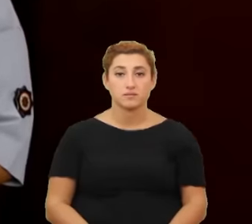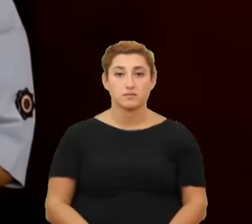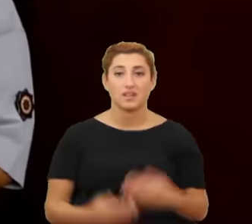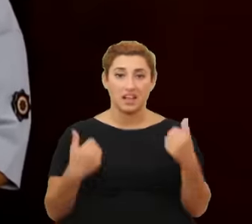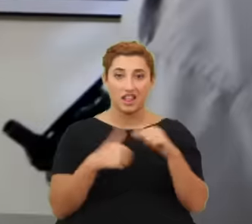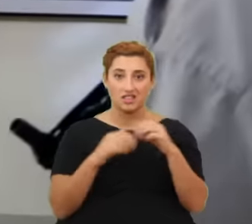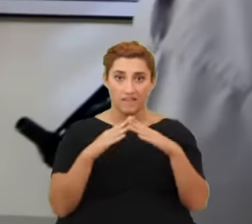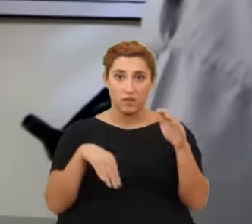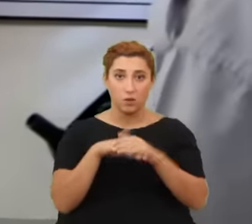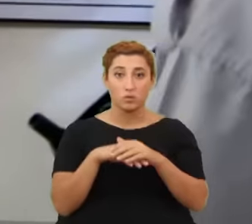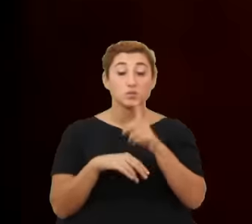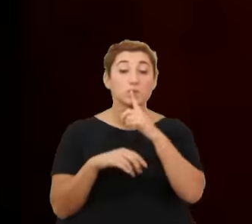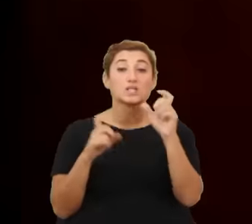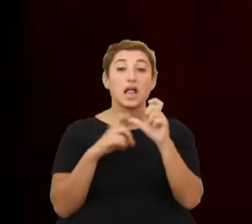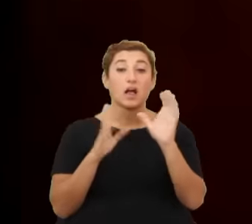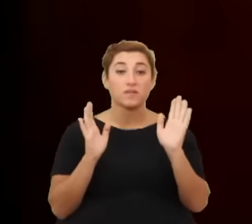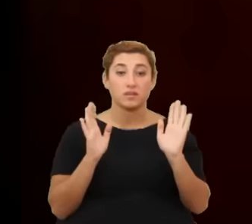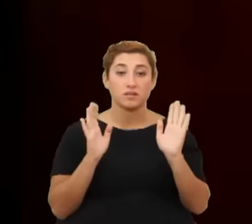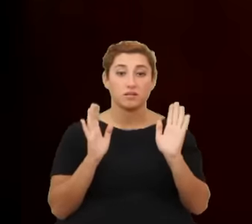Karınız evden kovdu. Sus Selahattin.